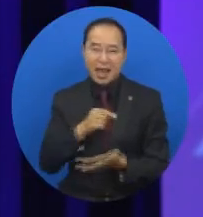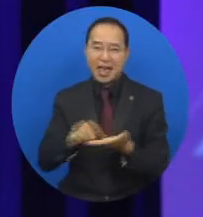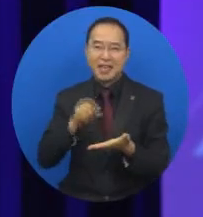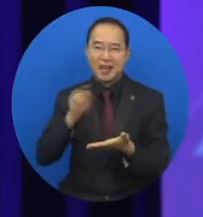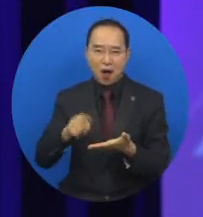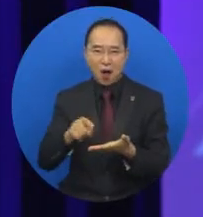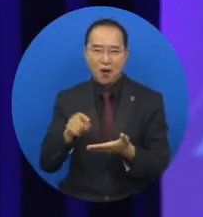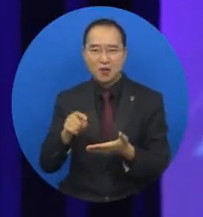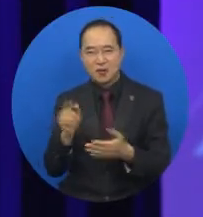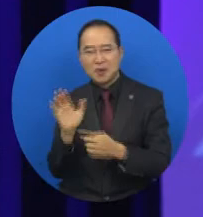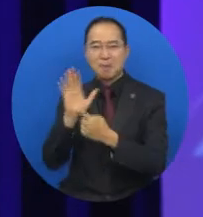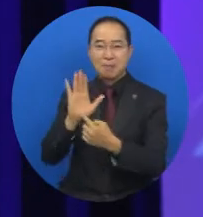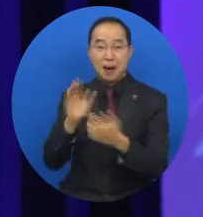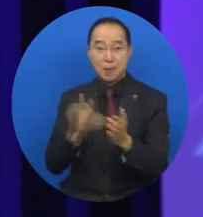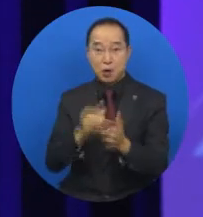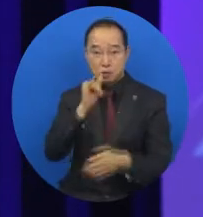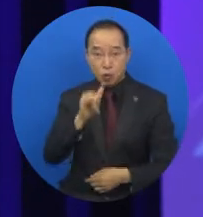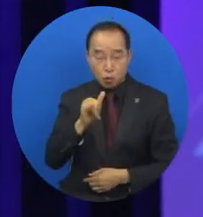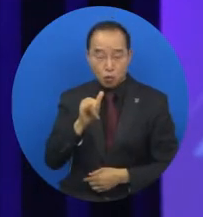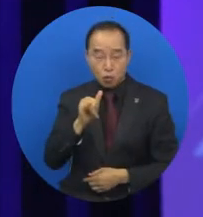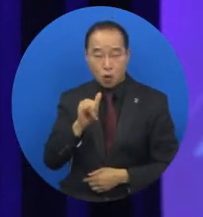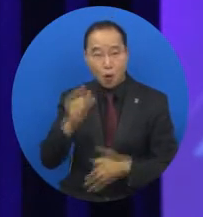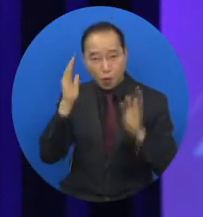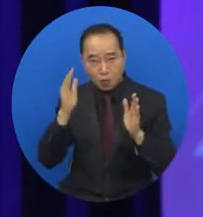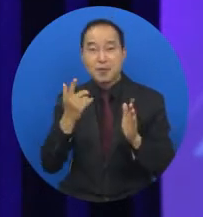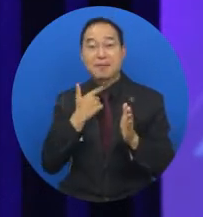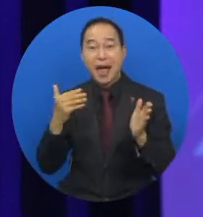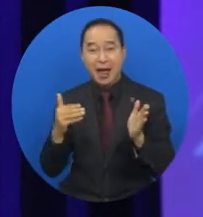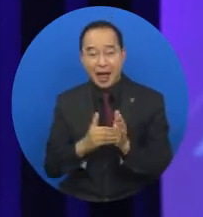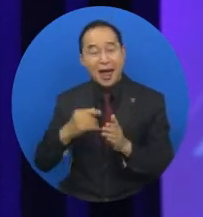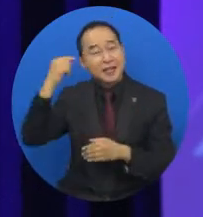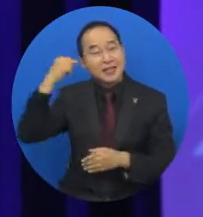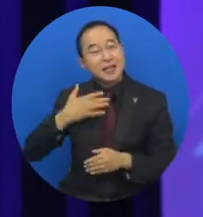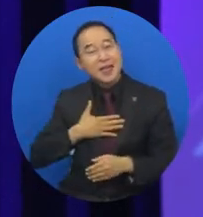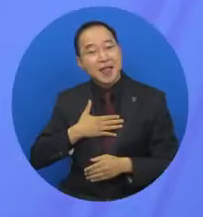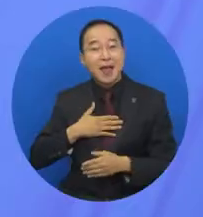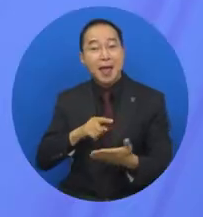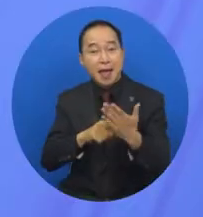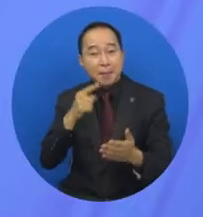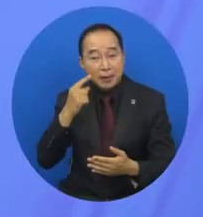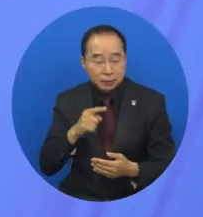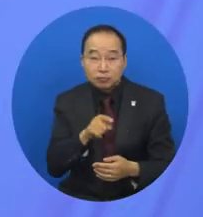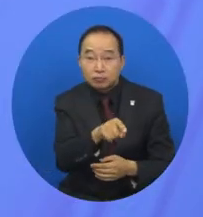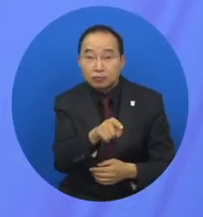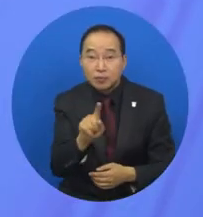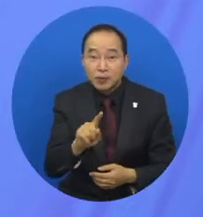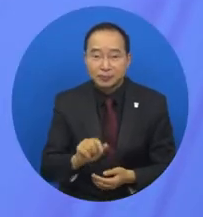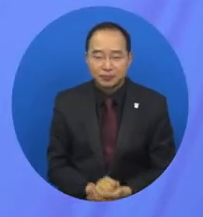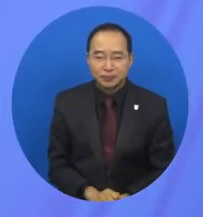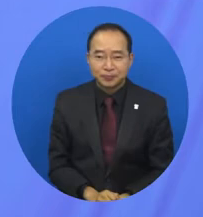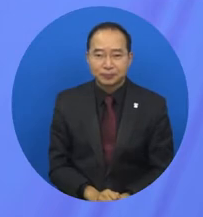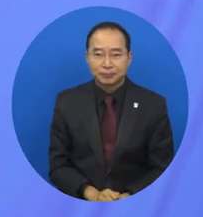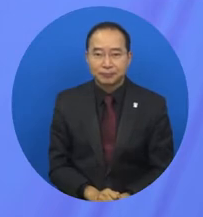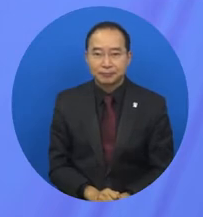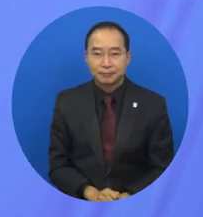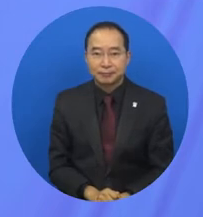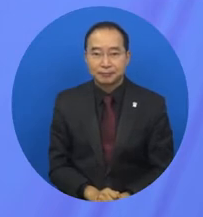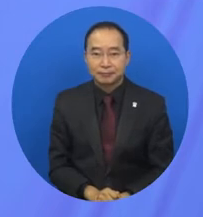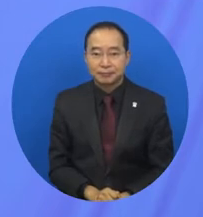명이 발표를 했어요. 오늘 수업을 참관한 소감들을 얘기를 하는데 어떤 한 학생이 이런 얘기를 했습니다.